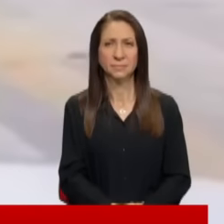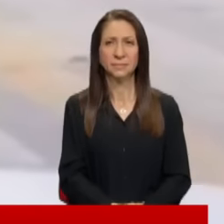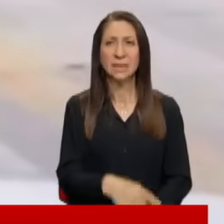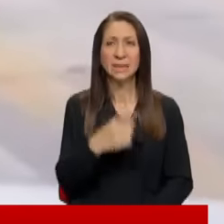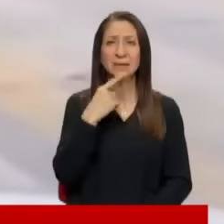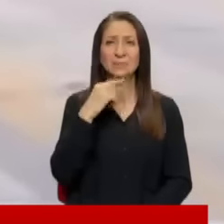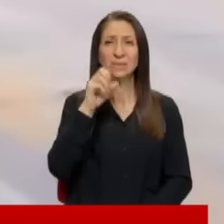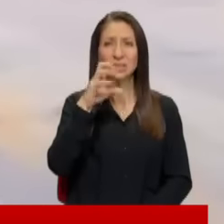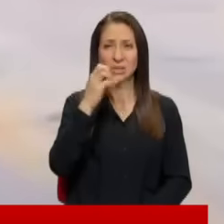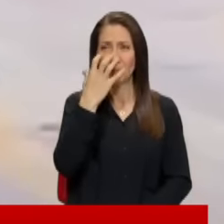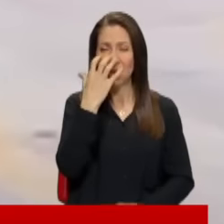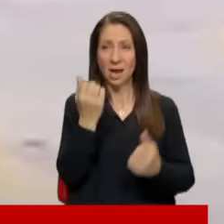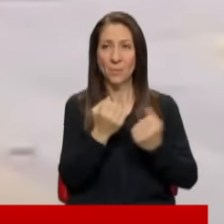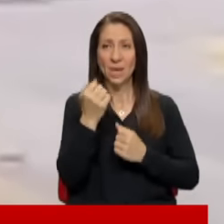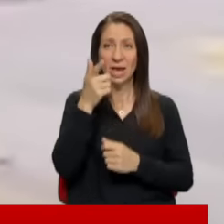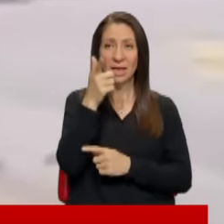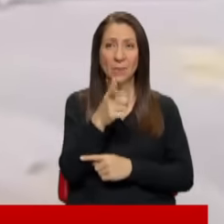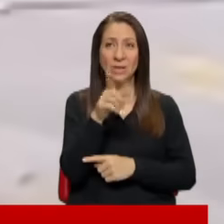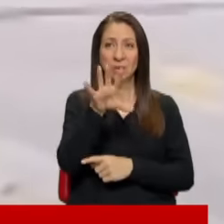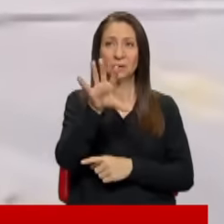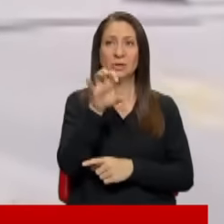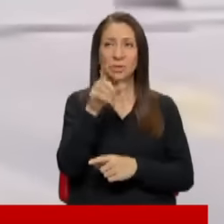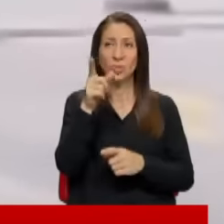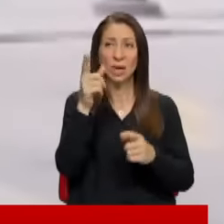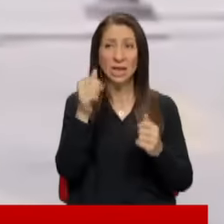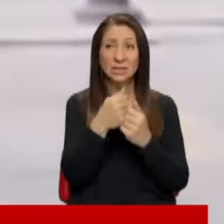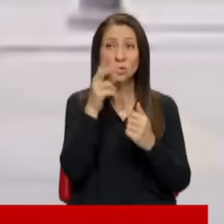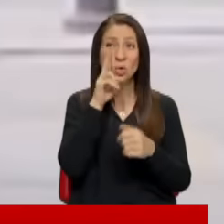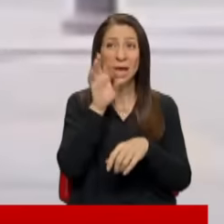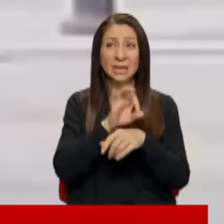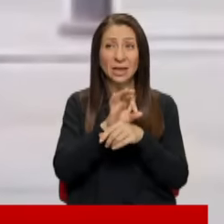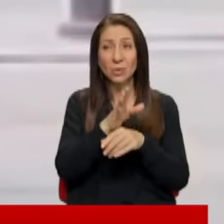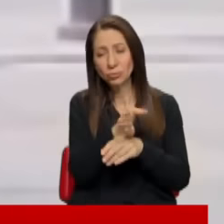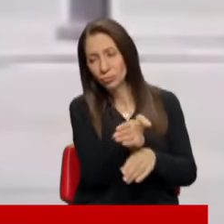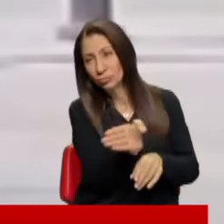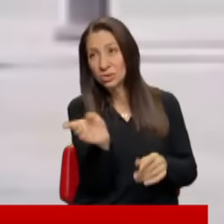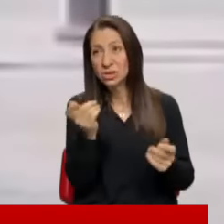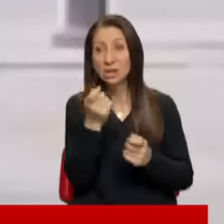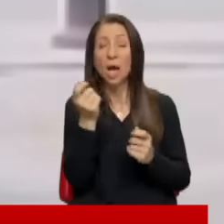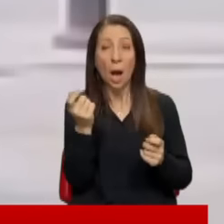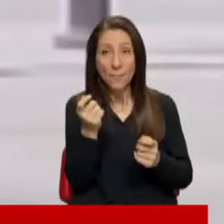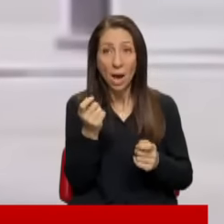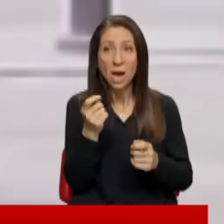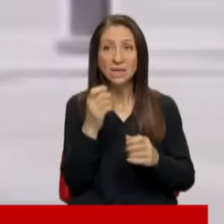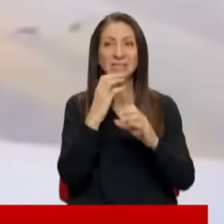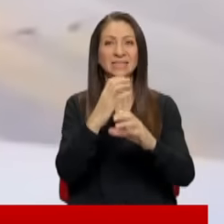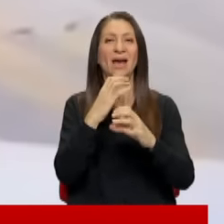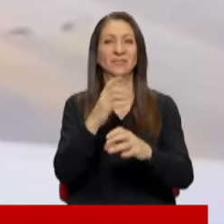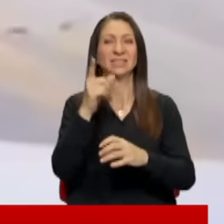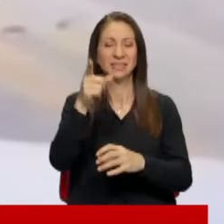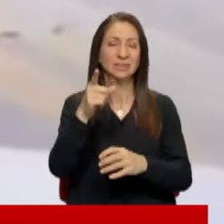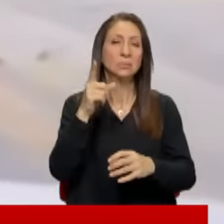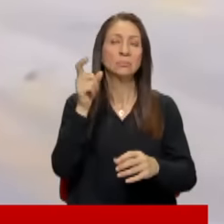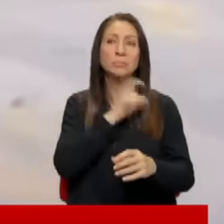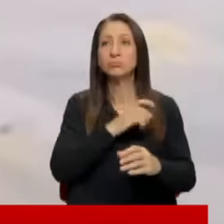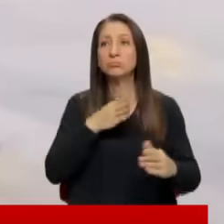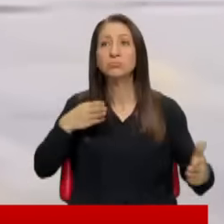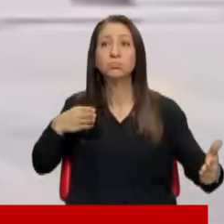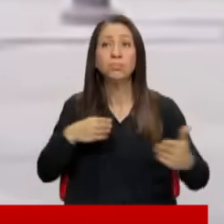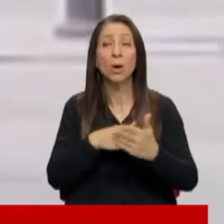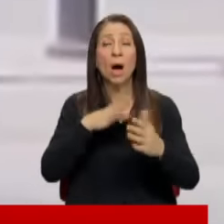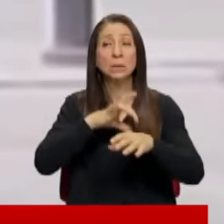Kırmızı ışıkta bekleyen otomobilin kamerasına yansıdı feci kaza. Son anda skuterle manevra yapmaya çalıştı ancak servis otobüsünden kaçamadı. Ağır